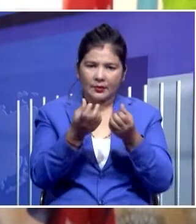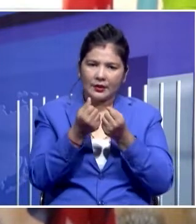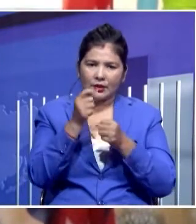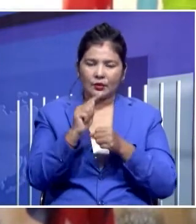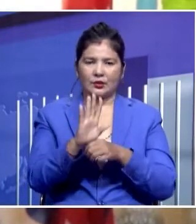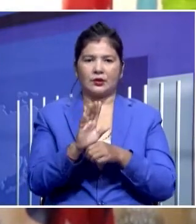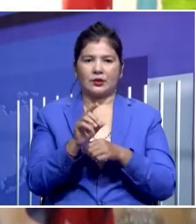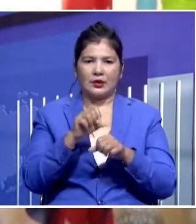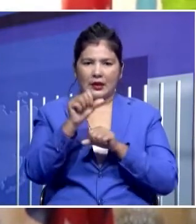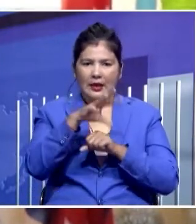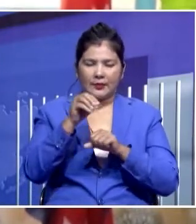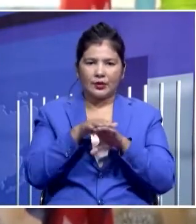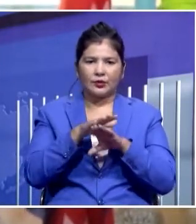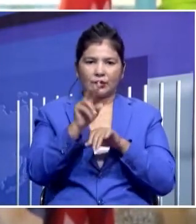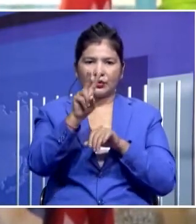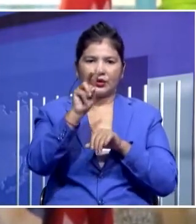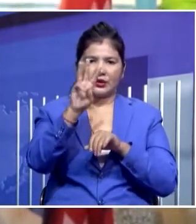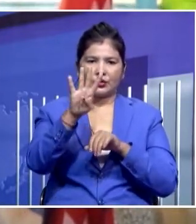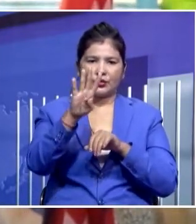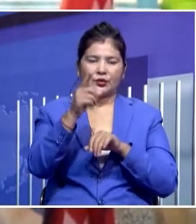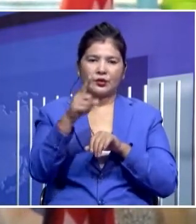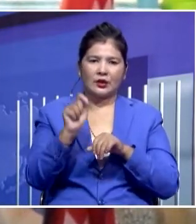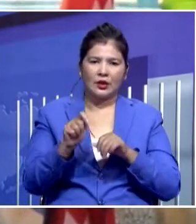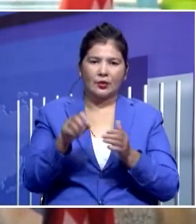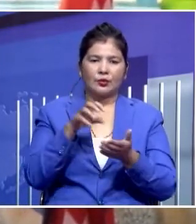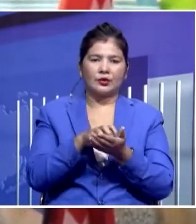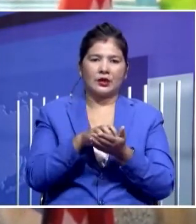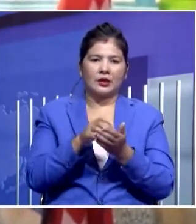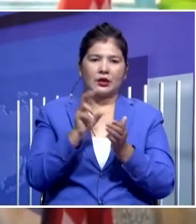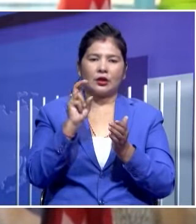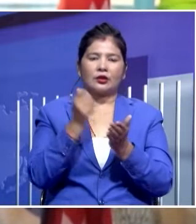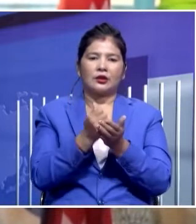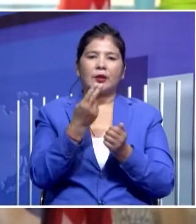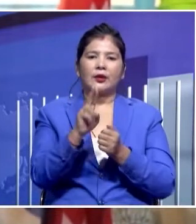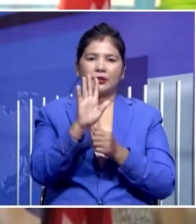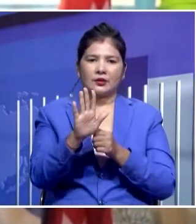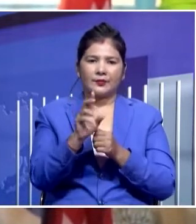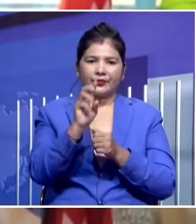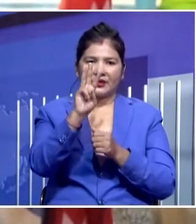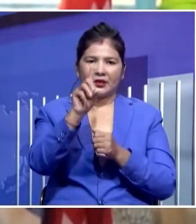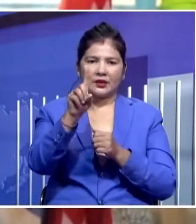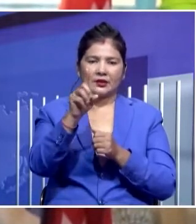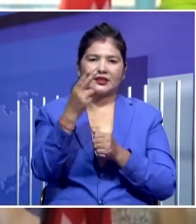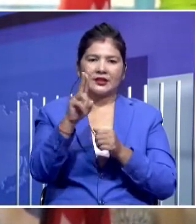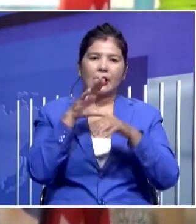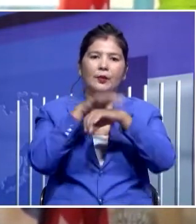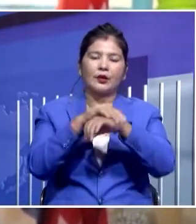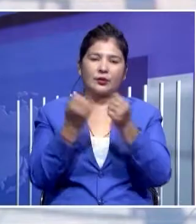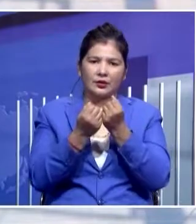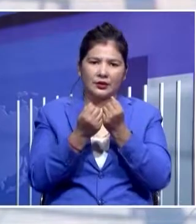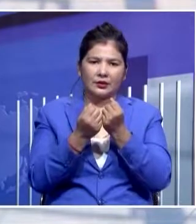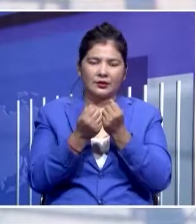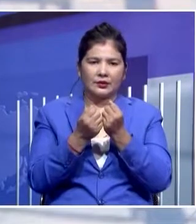हामीले 24 मुद्दा चाहिँ दर्ता गरेका छौँ, त्यसमा 31 पक्राउ गरेर कारवाही गरेका